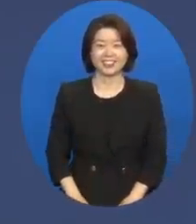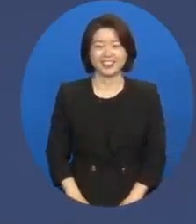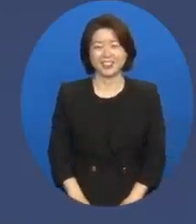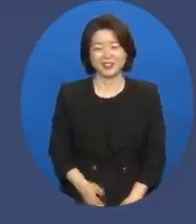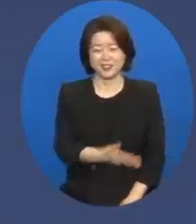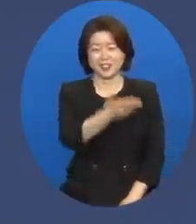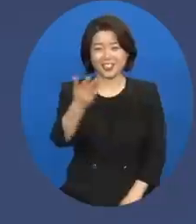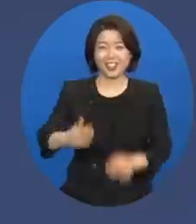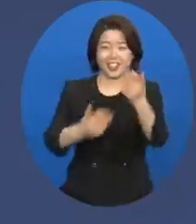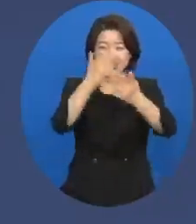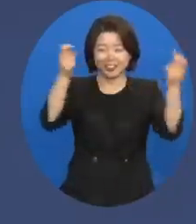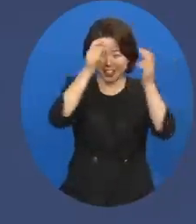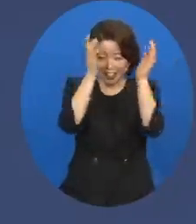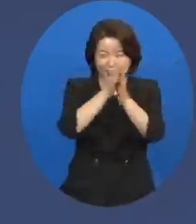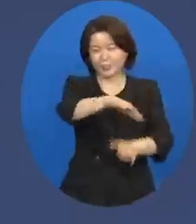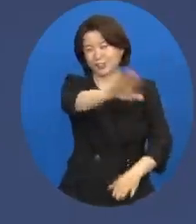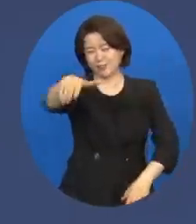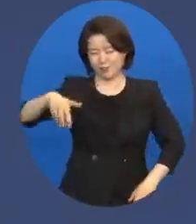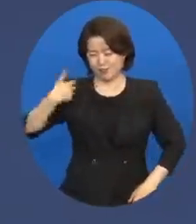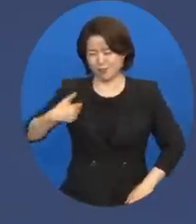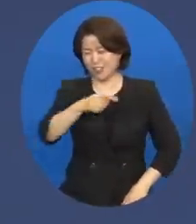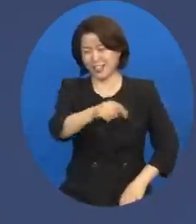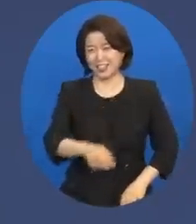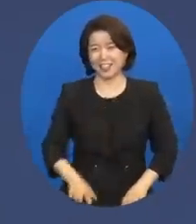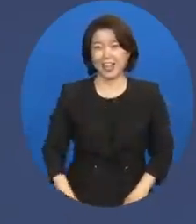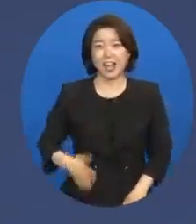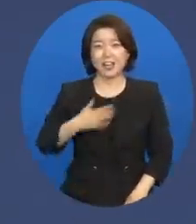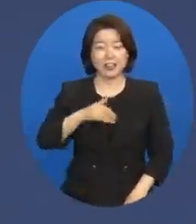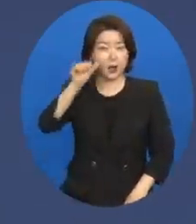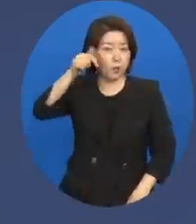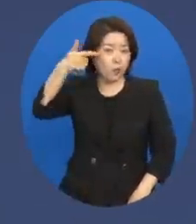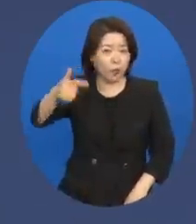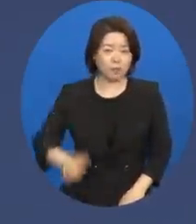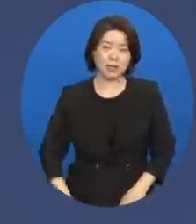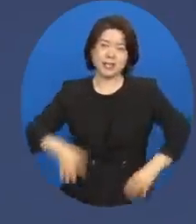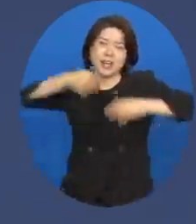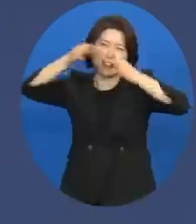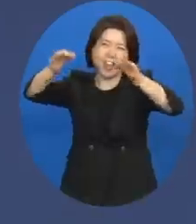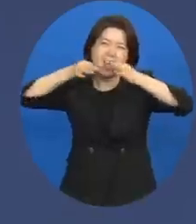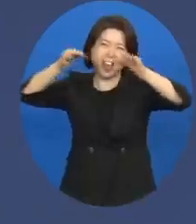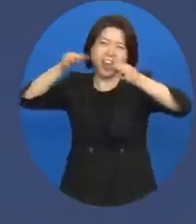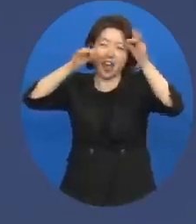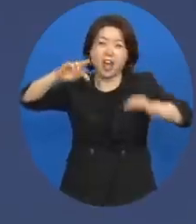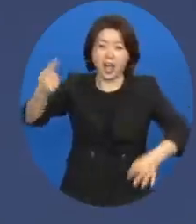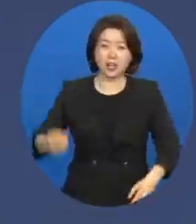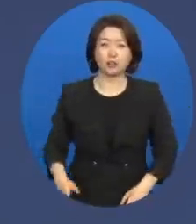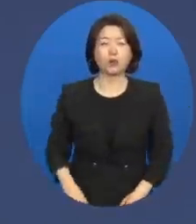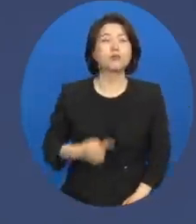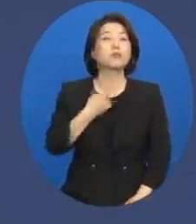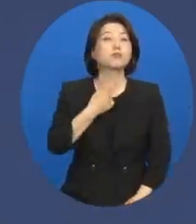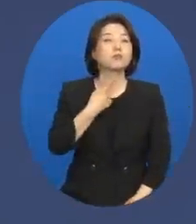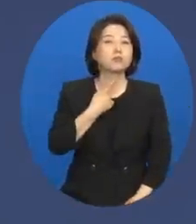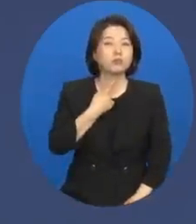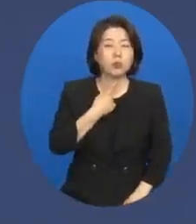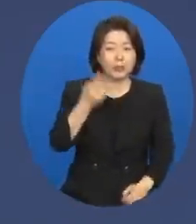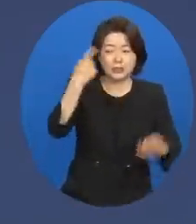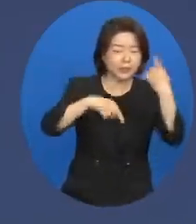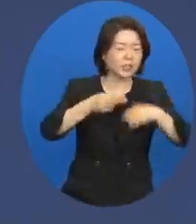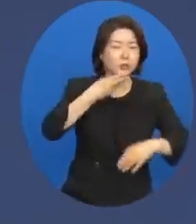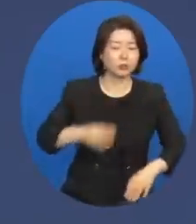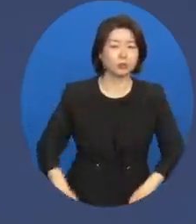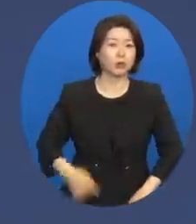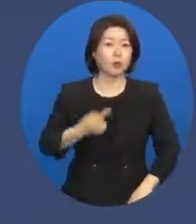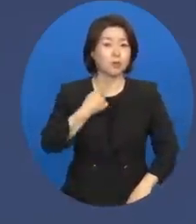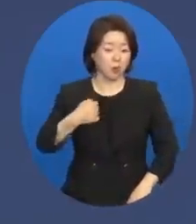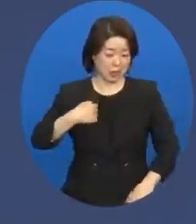여러분이 산기도를 몰라서 그래. 내가 오박육 이렇게 소리소리 질러도 아야 목도 나를 포기했다니까.